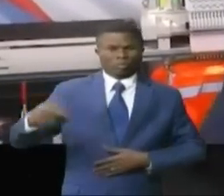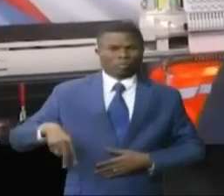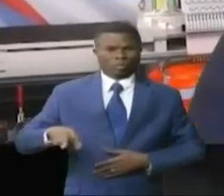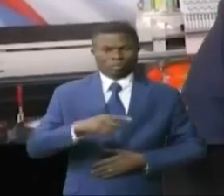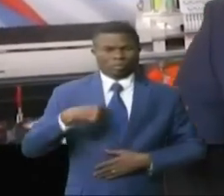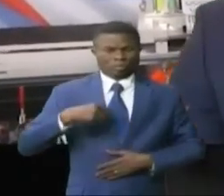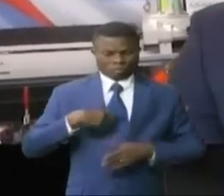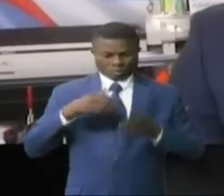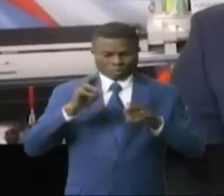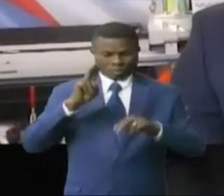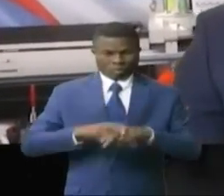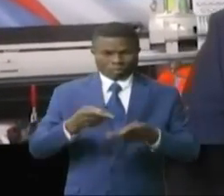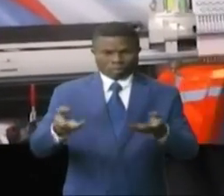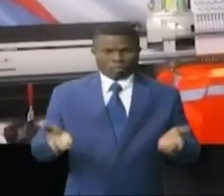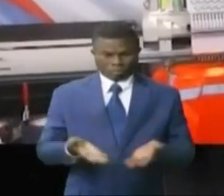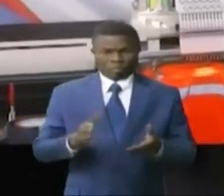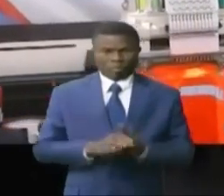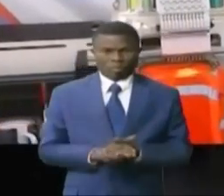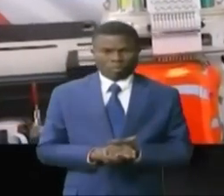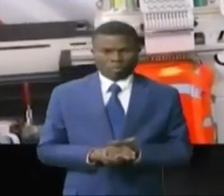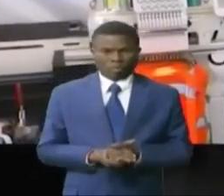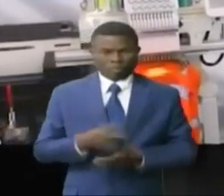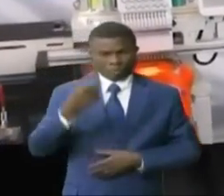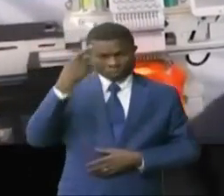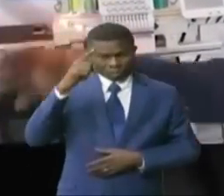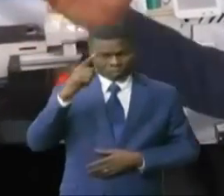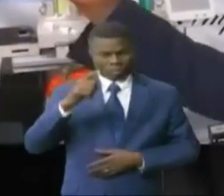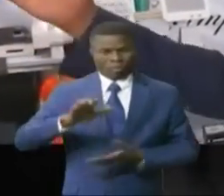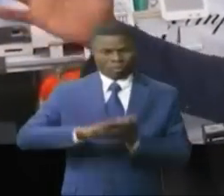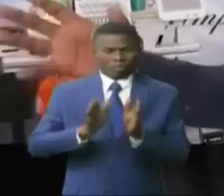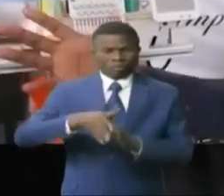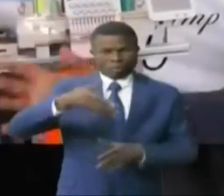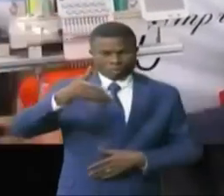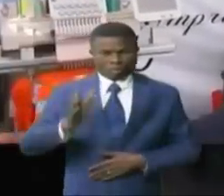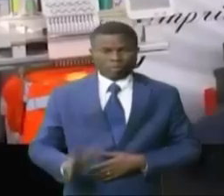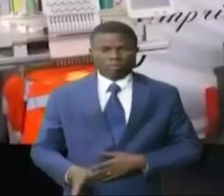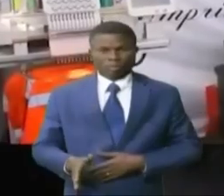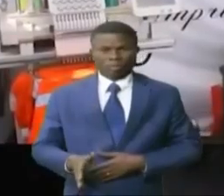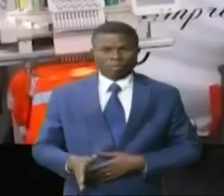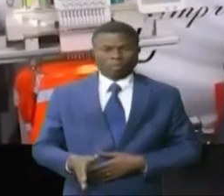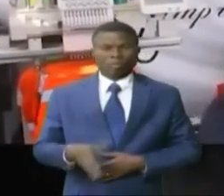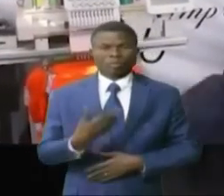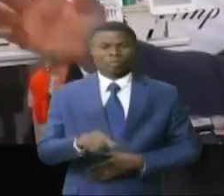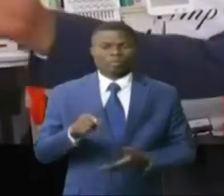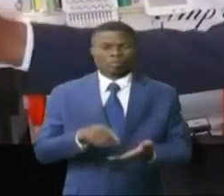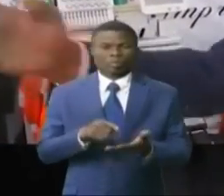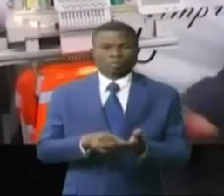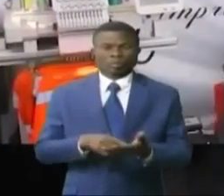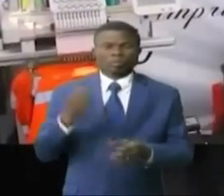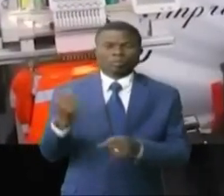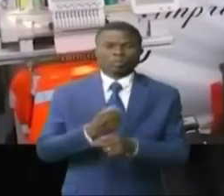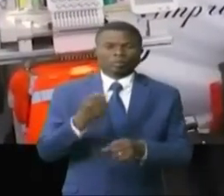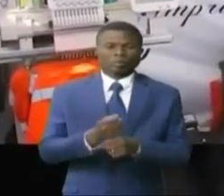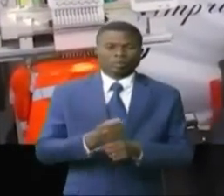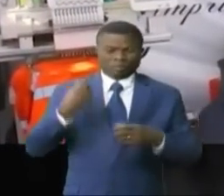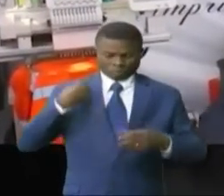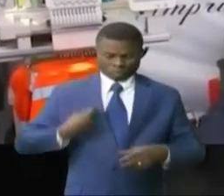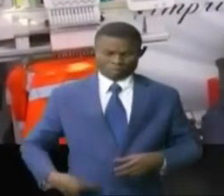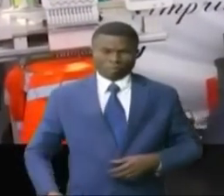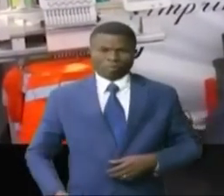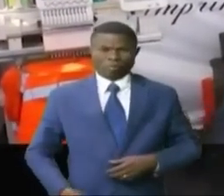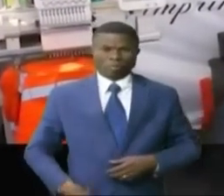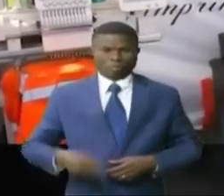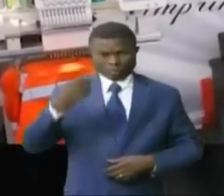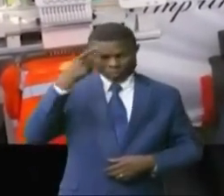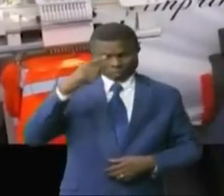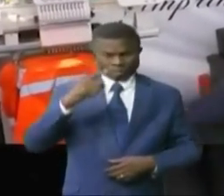sommes basés ici à Kolwezi. Nous sommes spécialisés dans les grandes impressions et nous confectionnons aussi des tenues pour